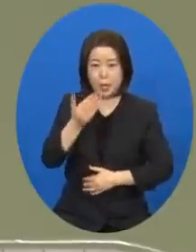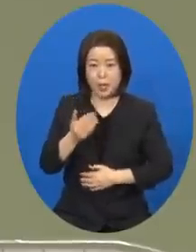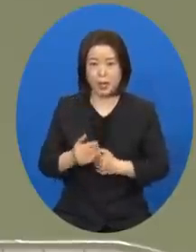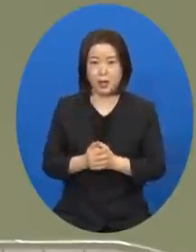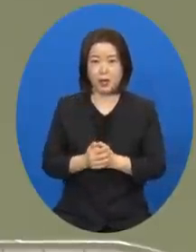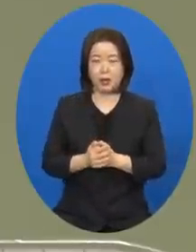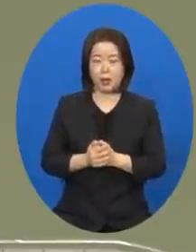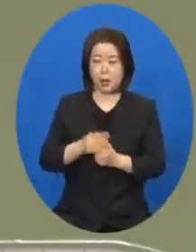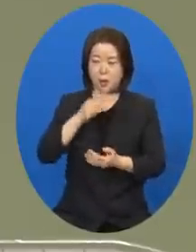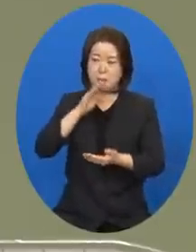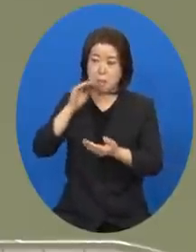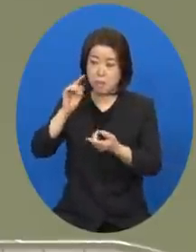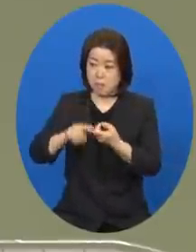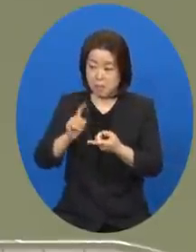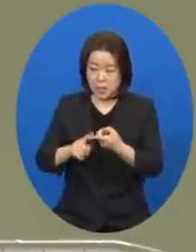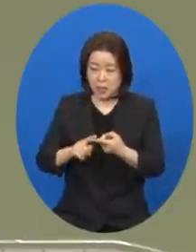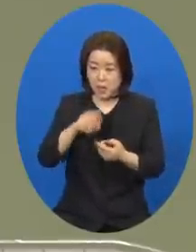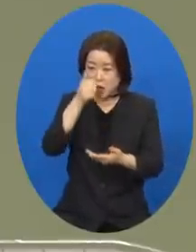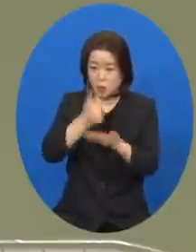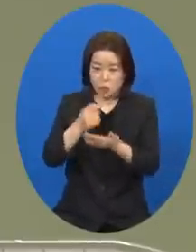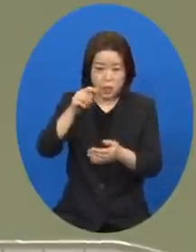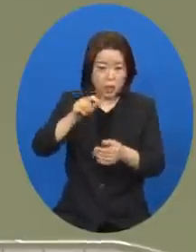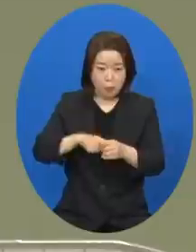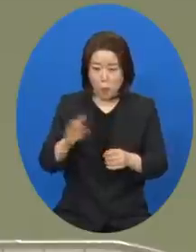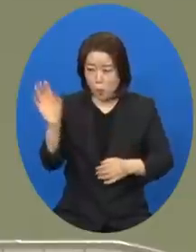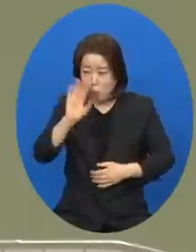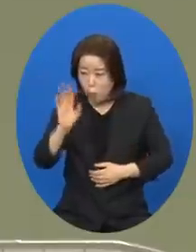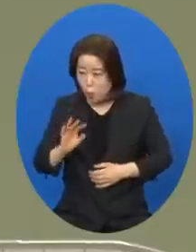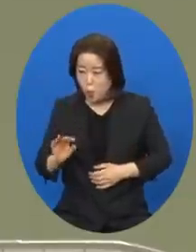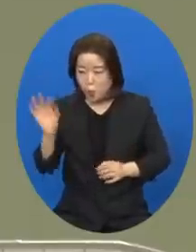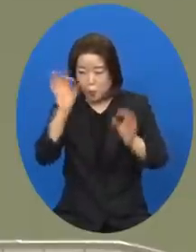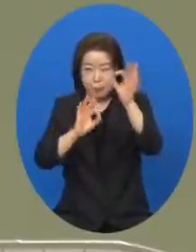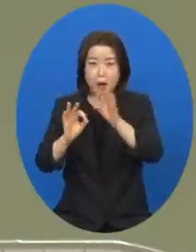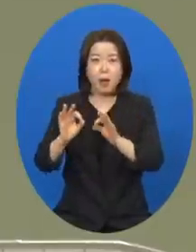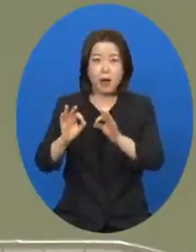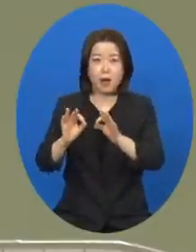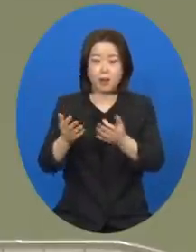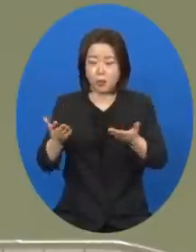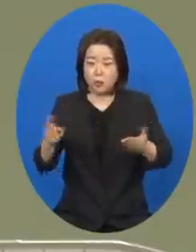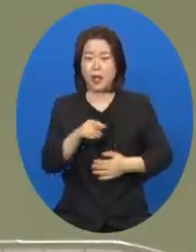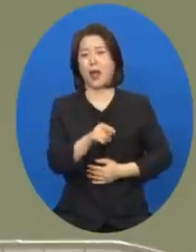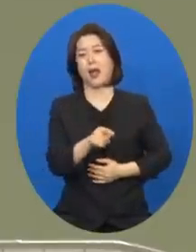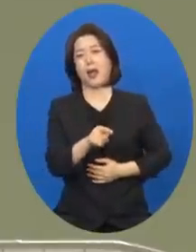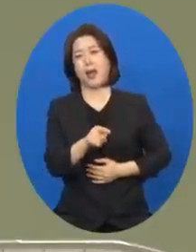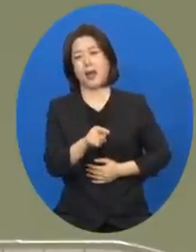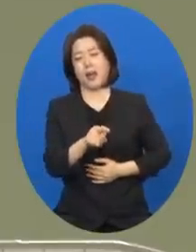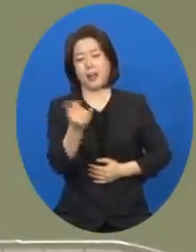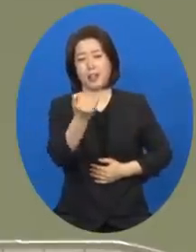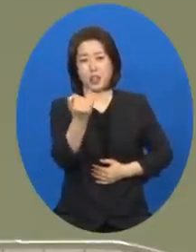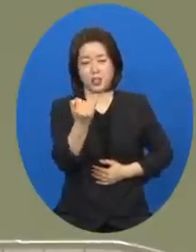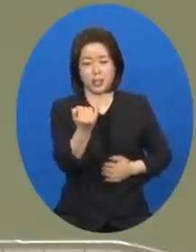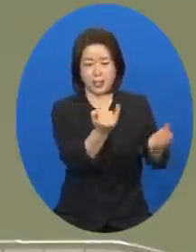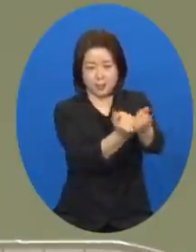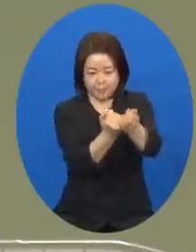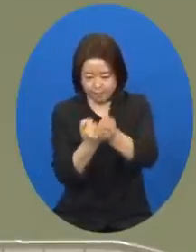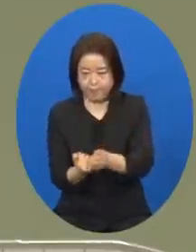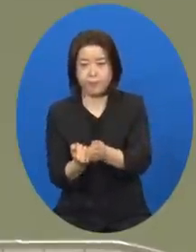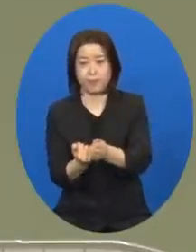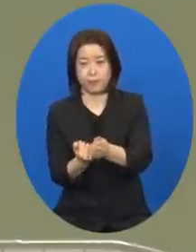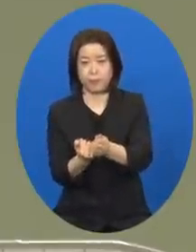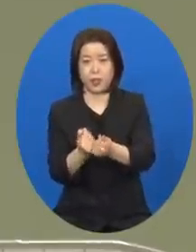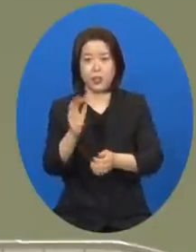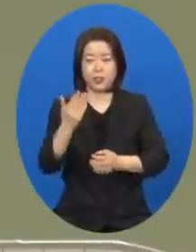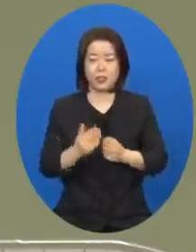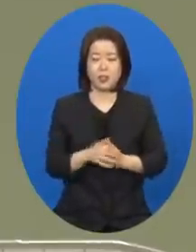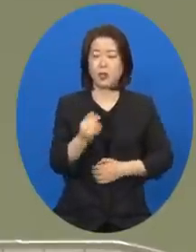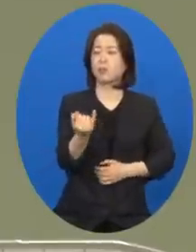죽일 죄목을 못 찾고 있는 겁니다. 그래서 가늠하다가 현장에 붙잡힌 여인을 예수님 앞에 끌고 온 거예요.